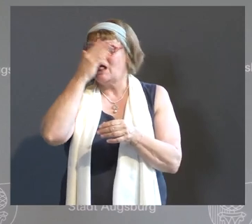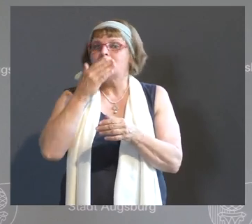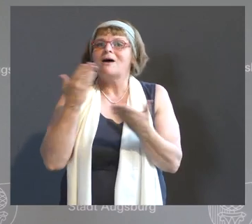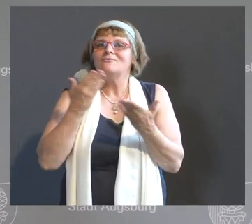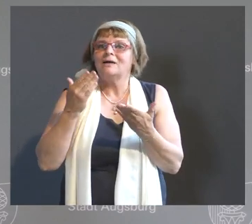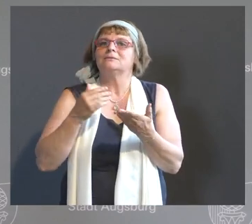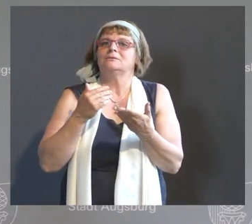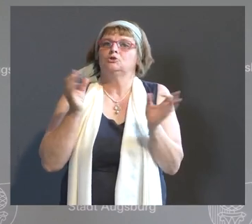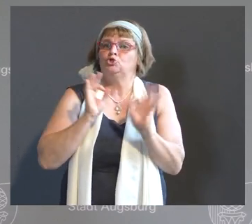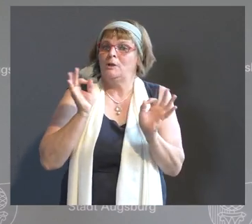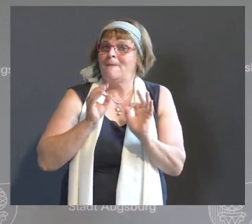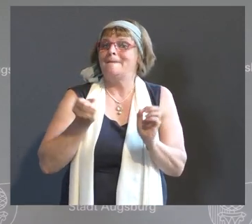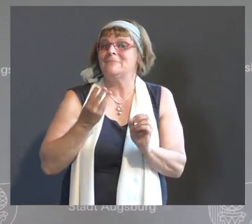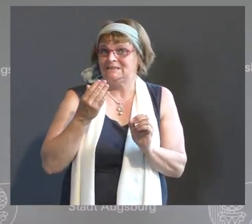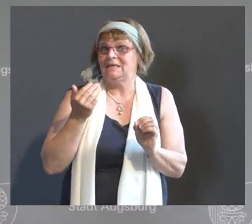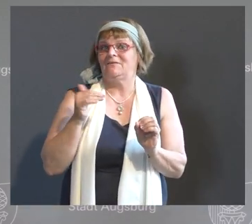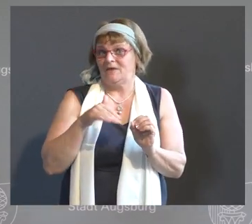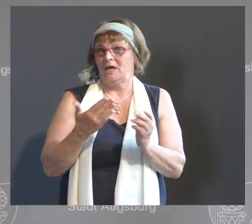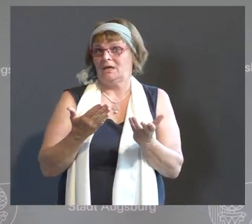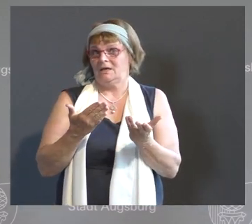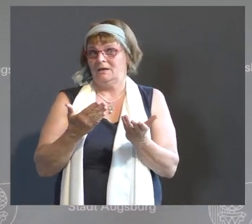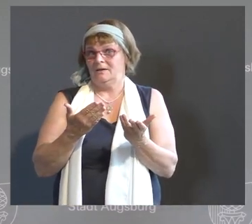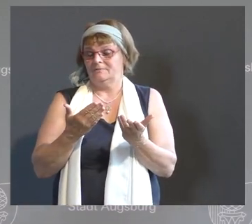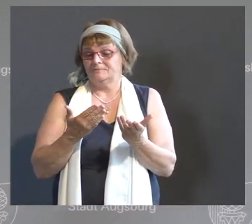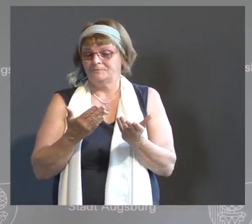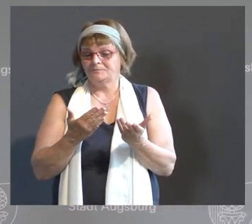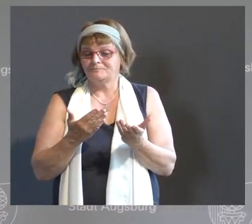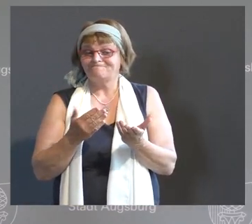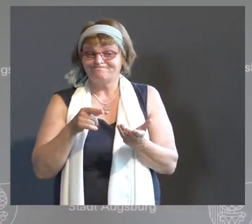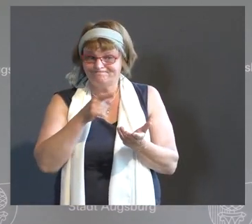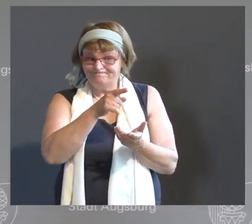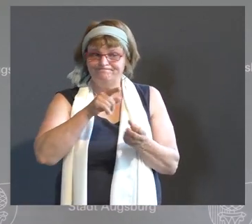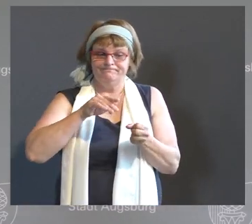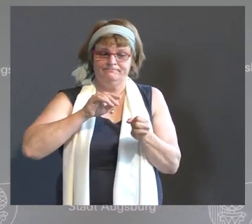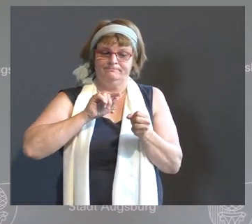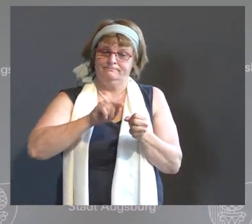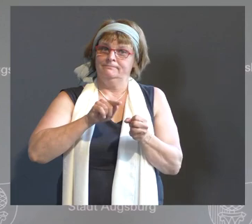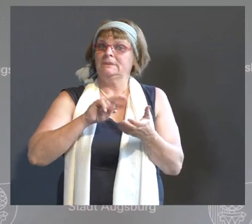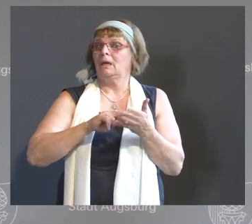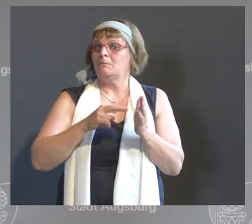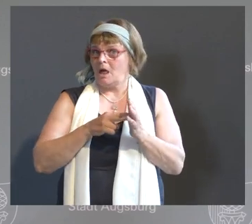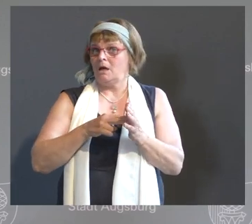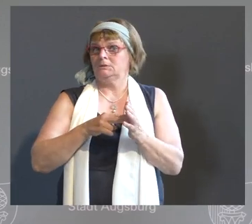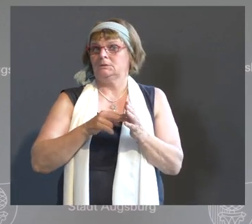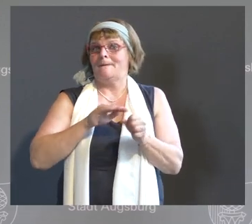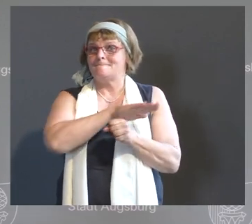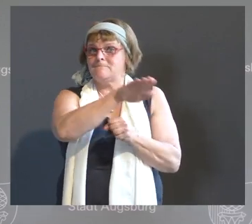wir konsequent jetzt aus der Innenstadt und insbesondere der Maximilianstraße und diesem geschützten Bereich herausnehmen.